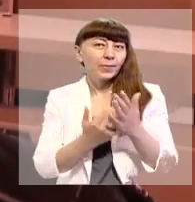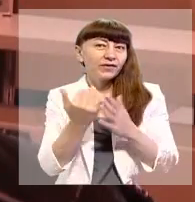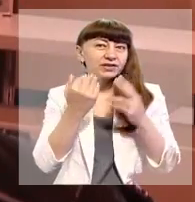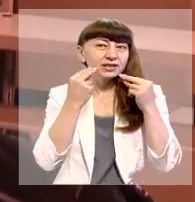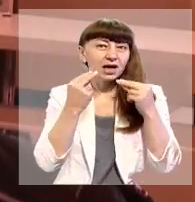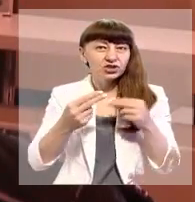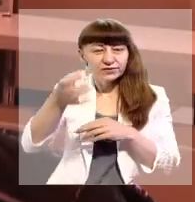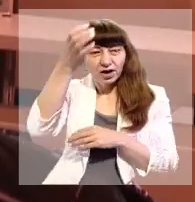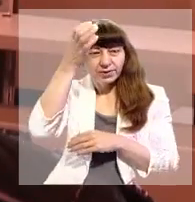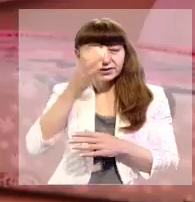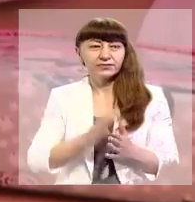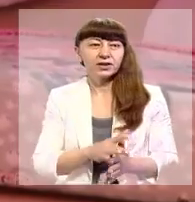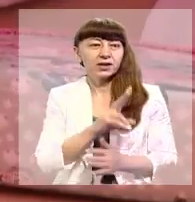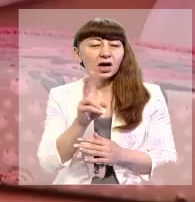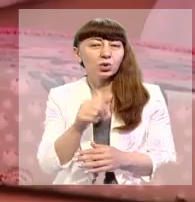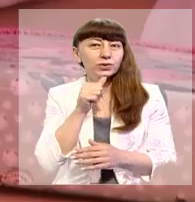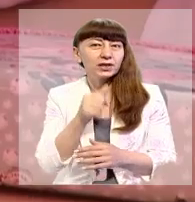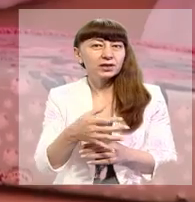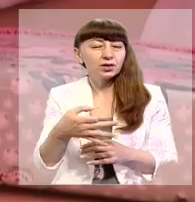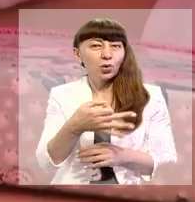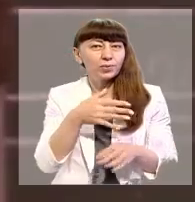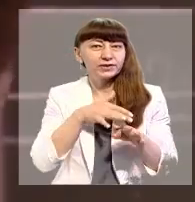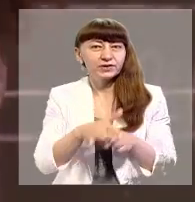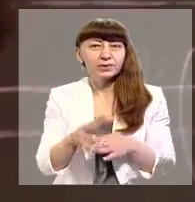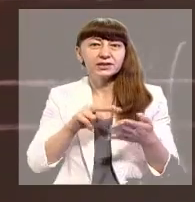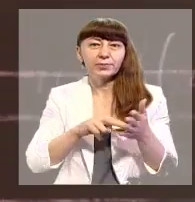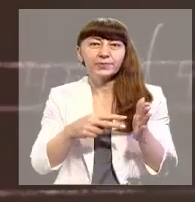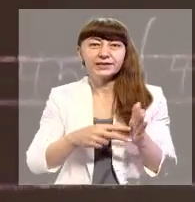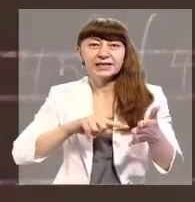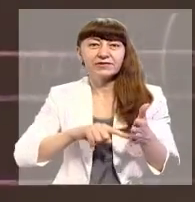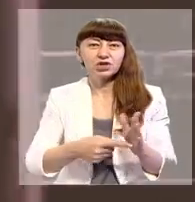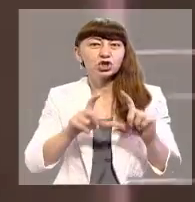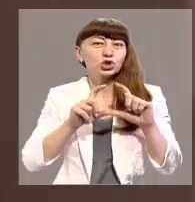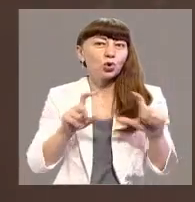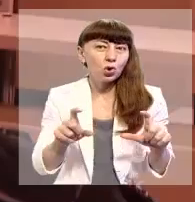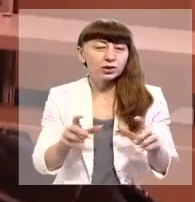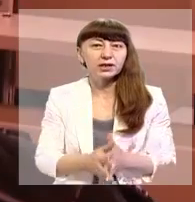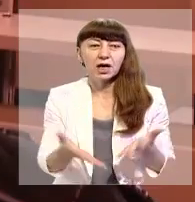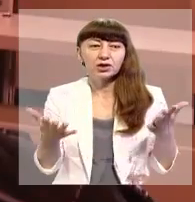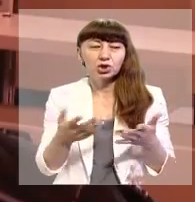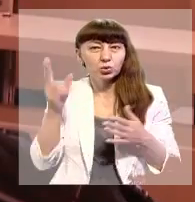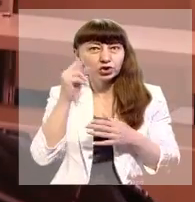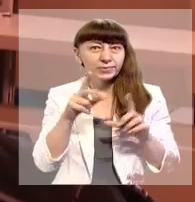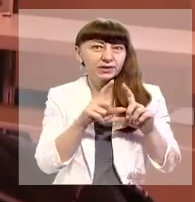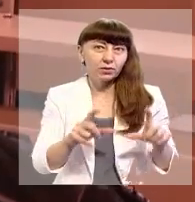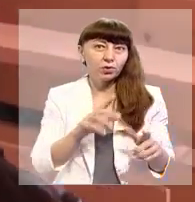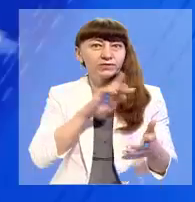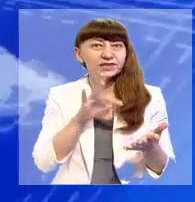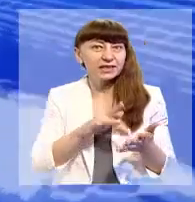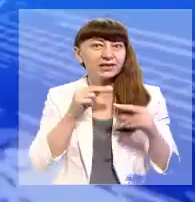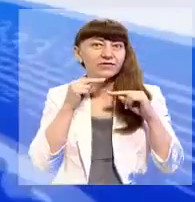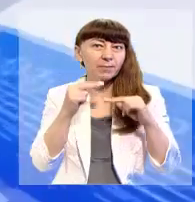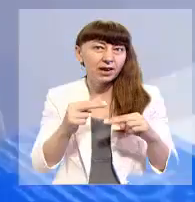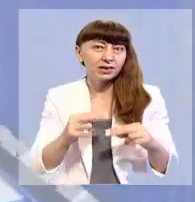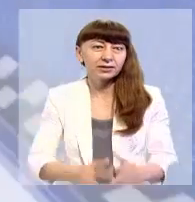Повысить качество образования. Как в Костанайском регионе реализуется проект «Целевые школы»? Какие учебные заведения окажутся в центре внимания?